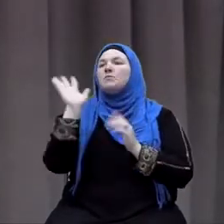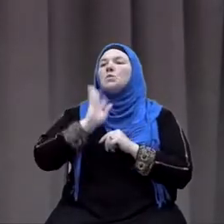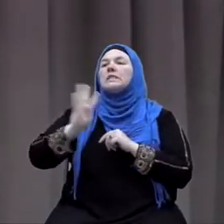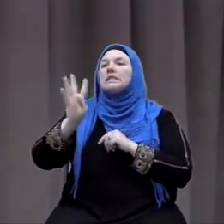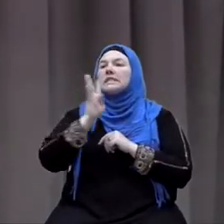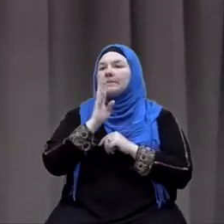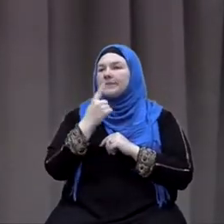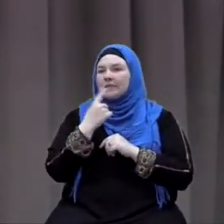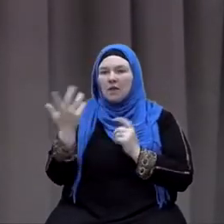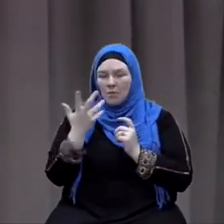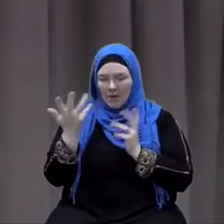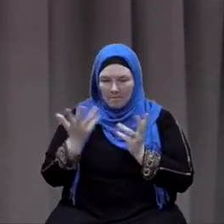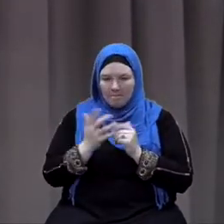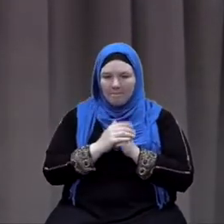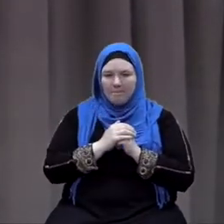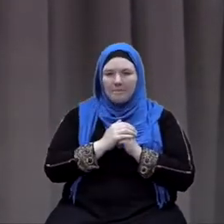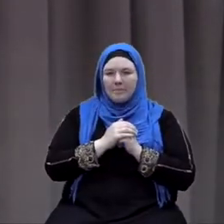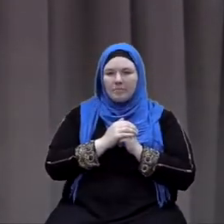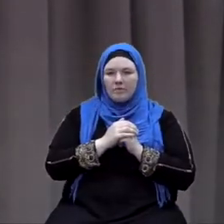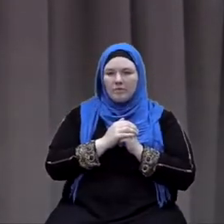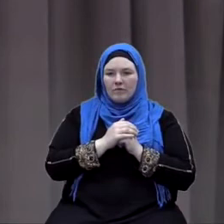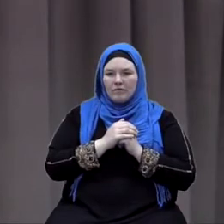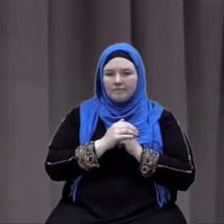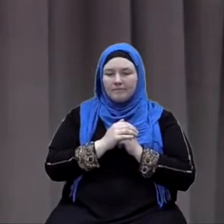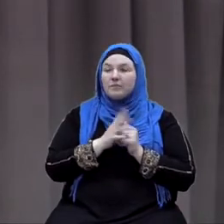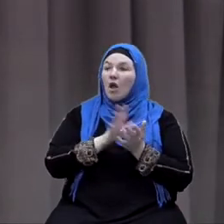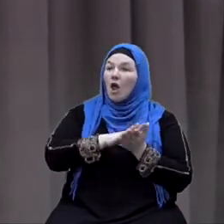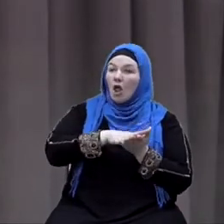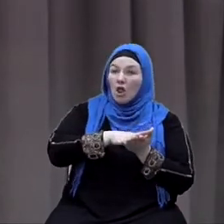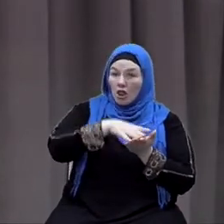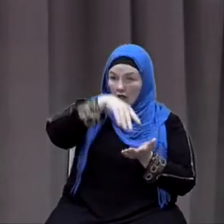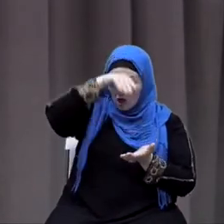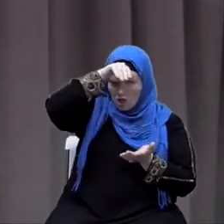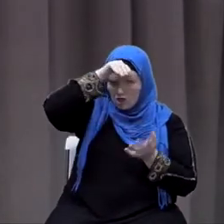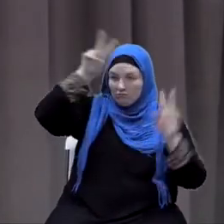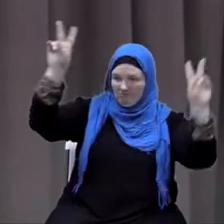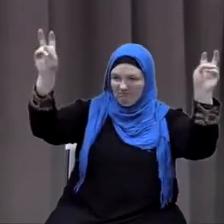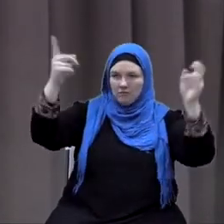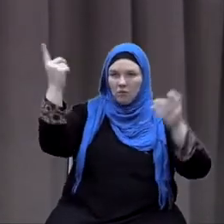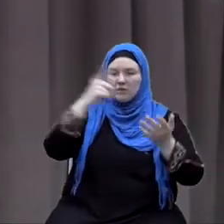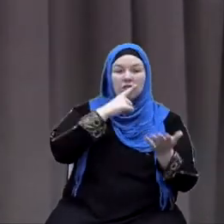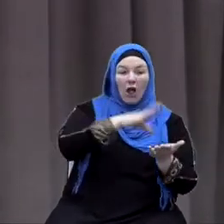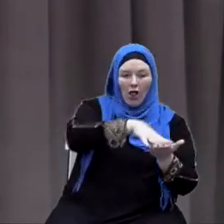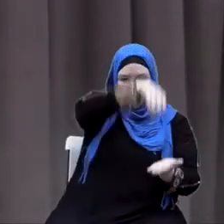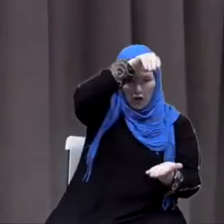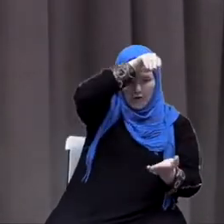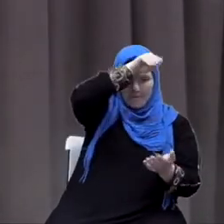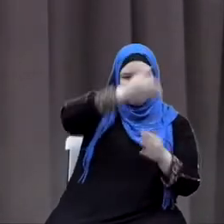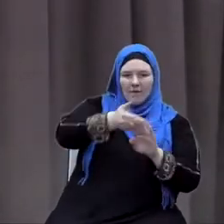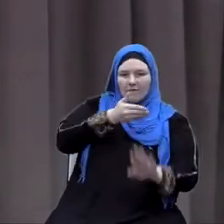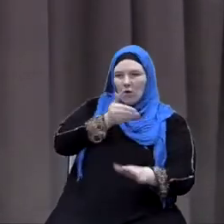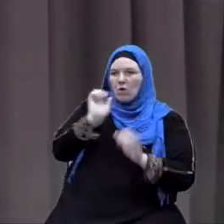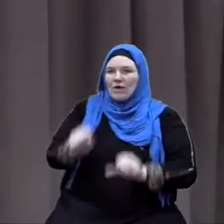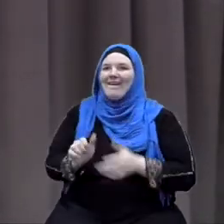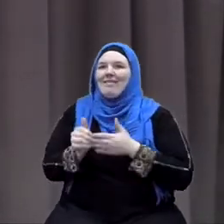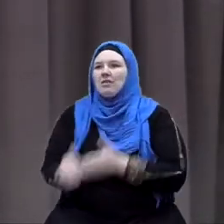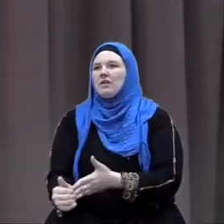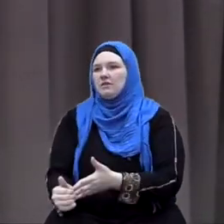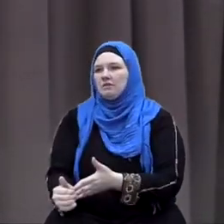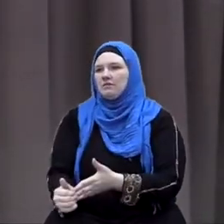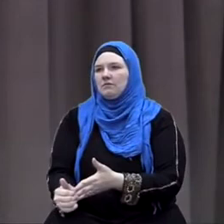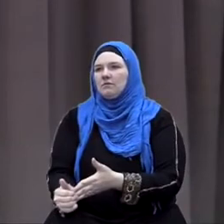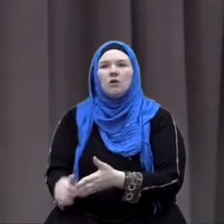تَفَقَّهُ قَبْلَ أَن تُسَوَّدُ. Learn before you lead.